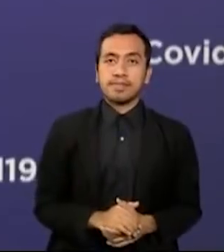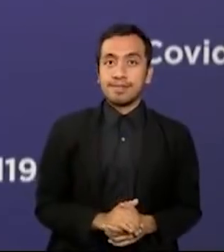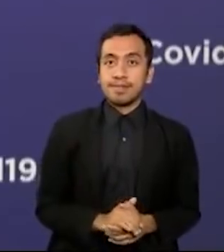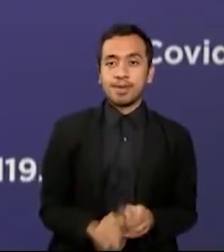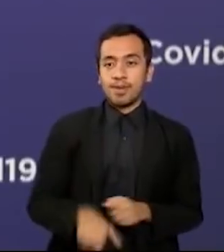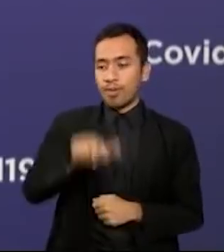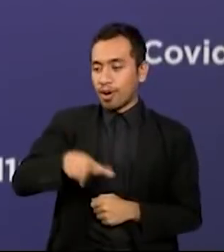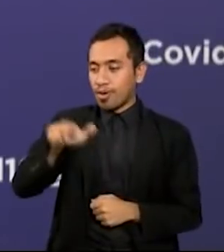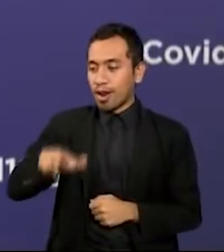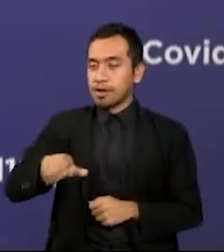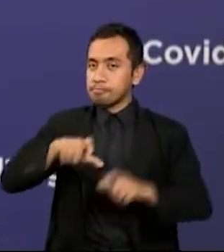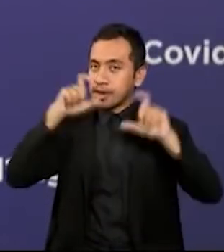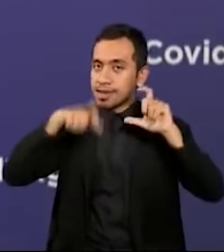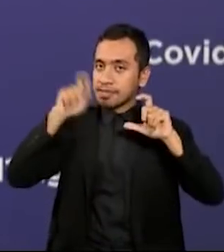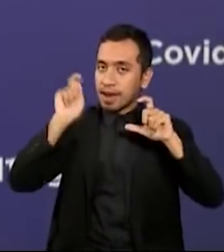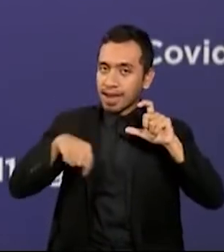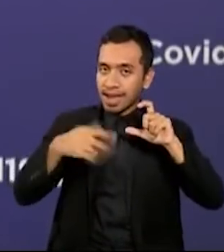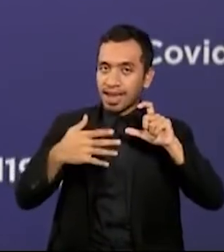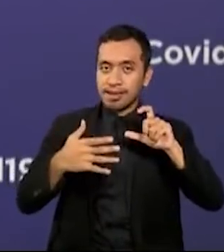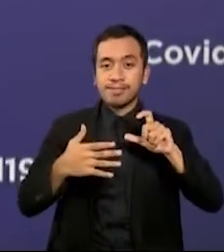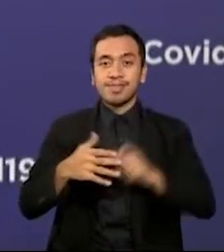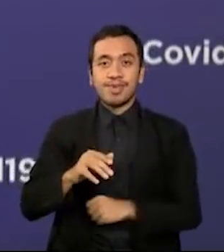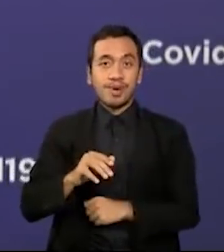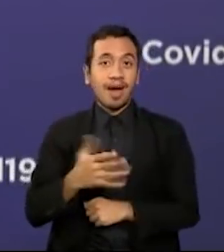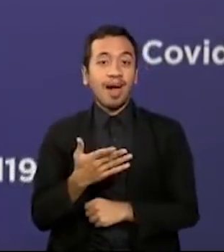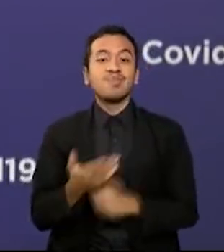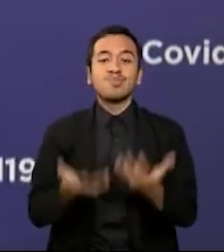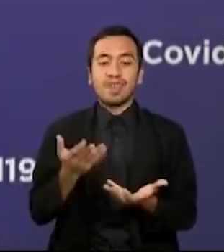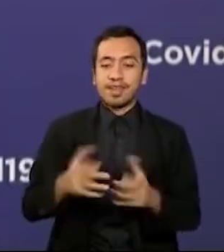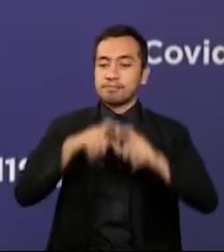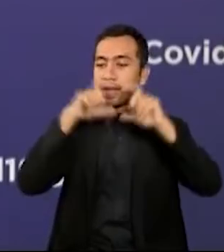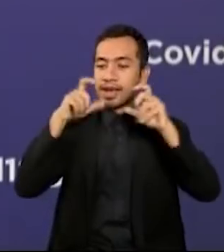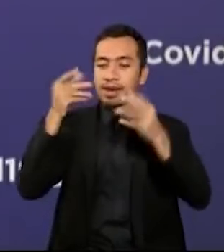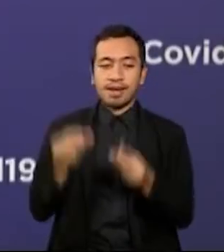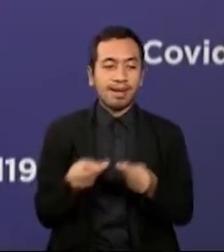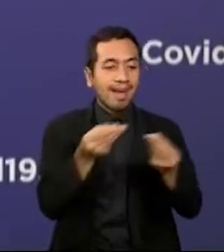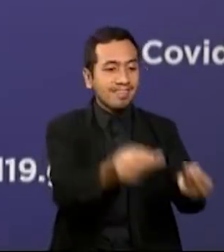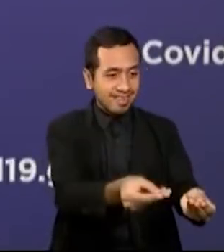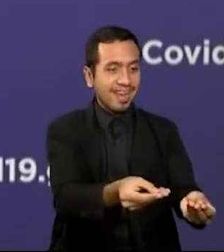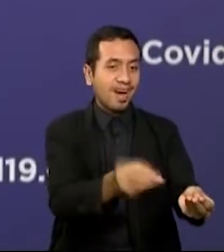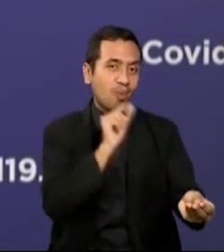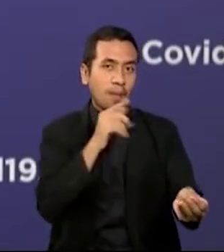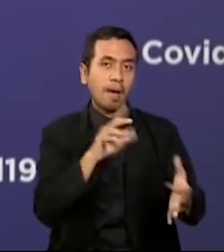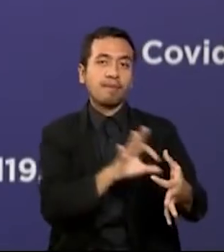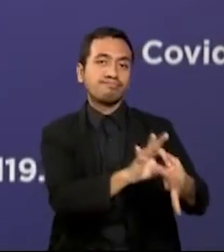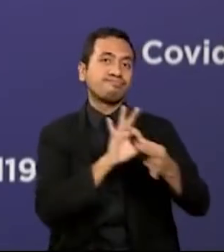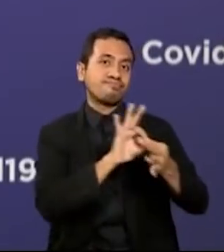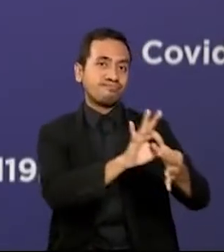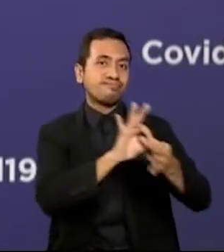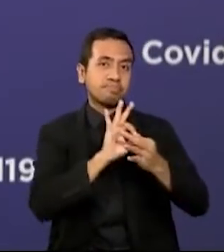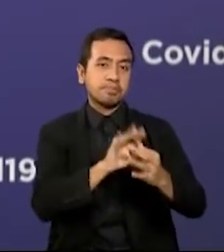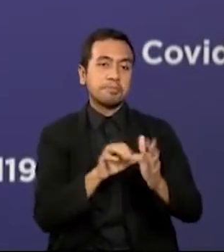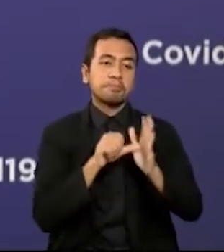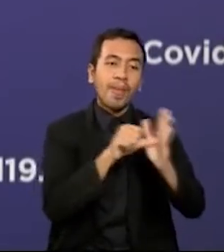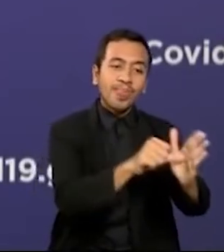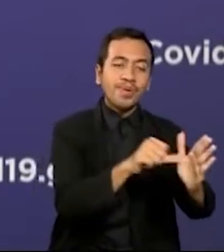masyarakat, selain untuk kita sendiri, masker juga dapat kita berikan kepada orang lain sebagai bentuk solidaritas.